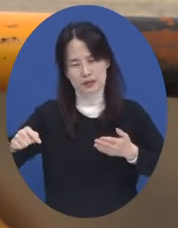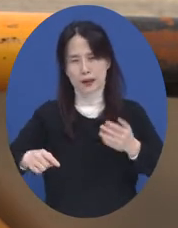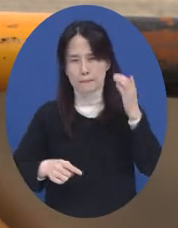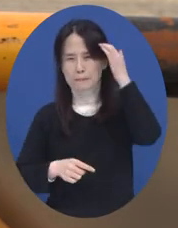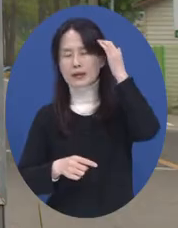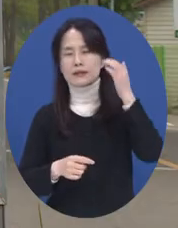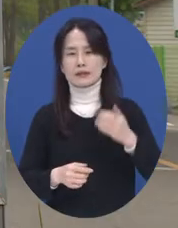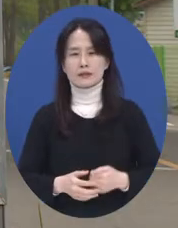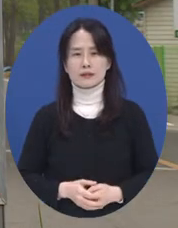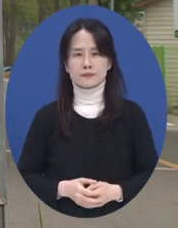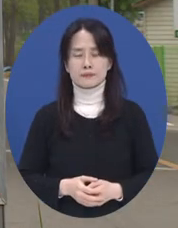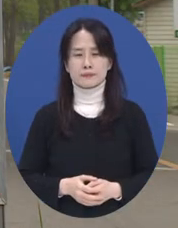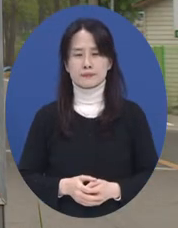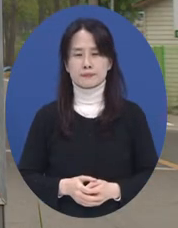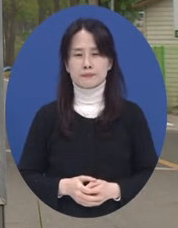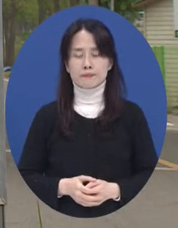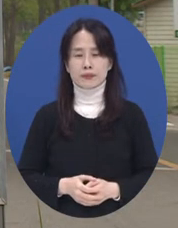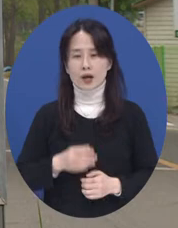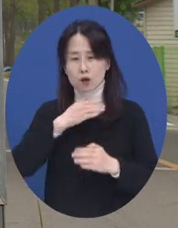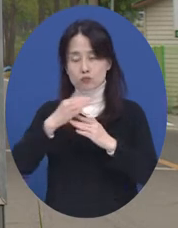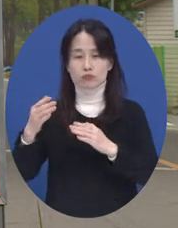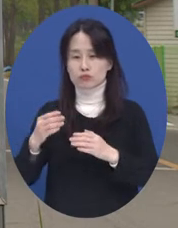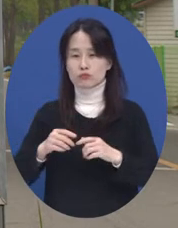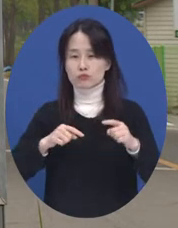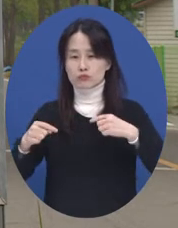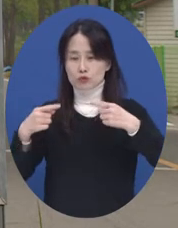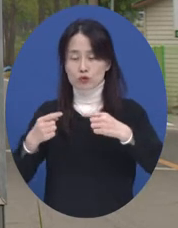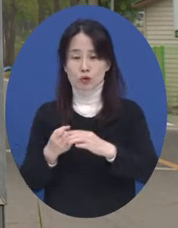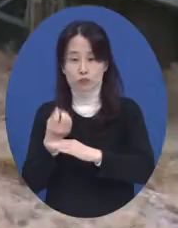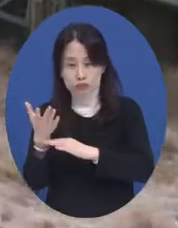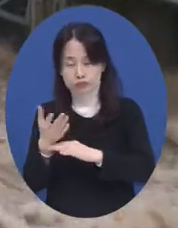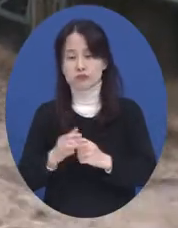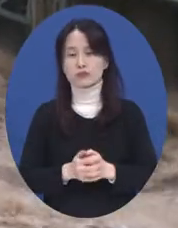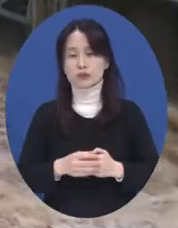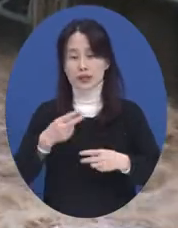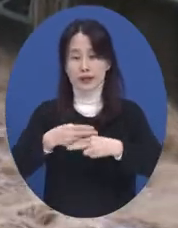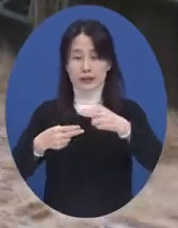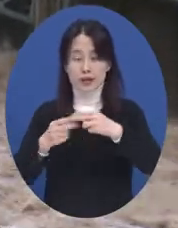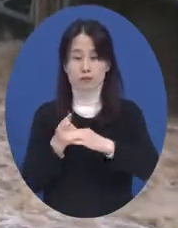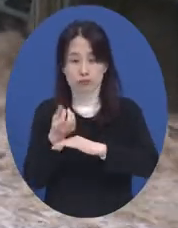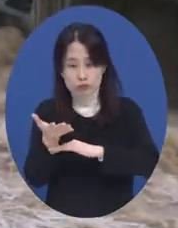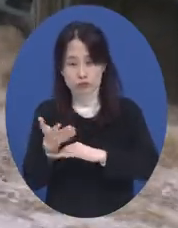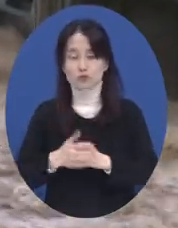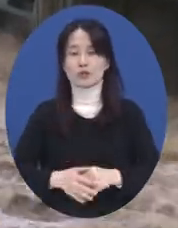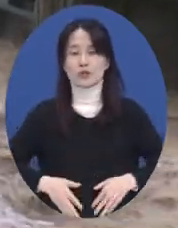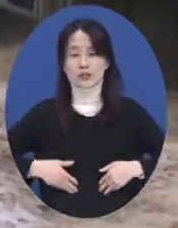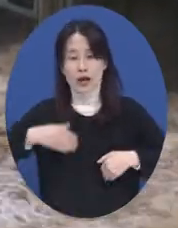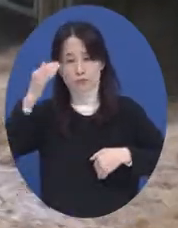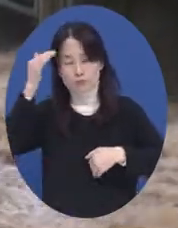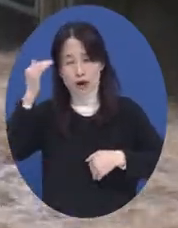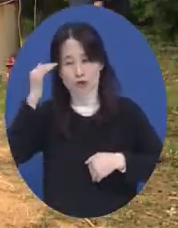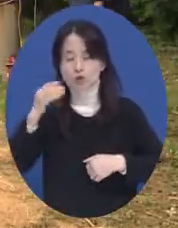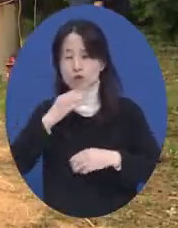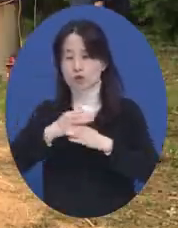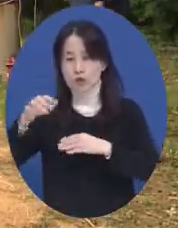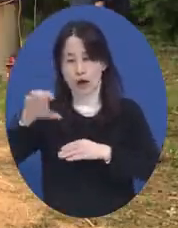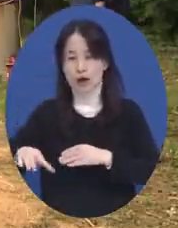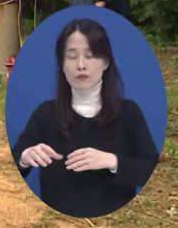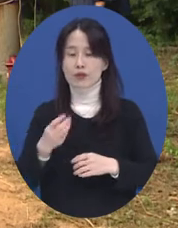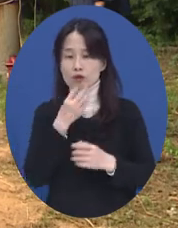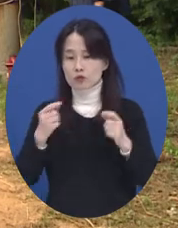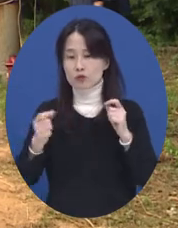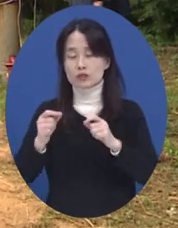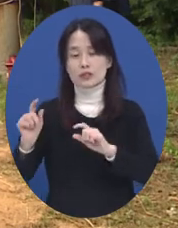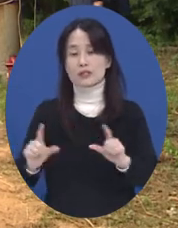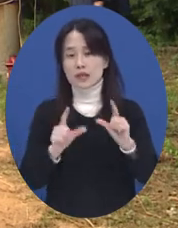침해입니다. 대북전단 살포부터 황강댐 방류 등 남북관계는 북한과 인접한 경기도 주민들의